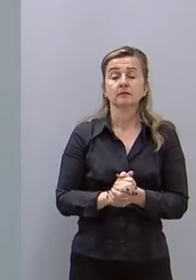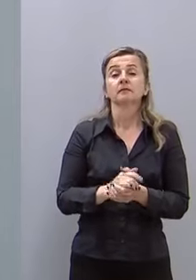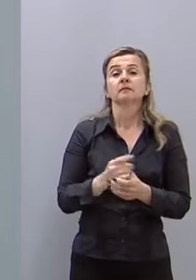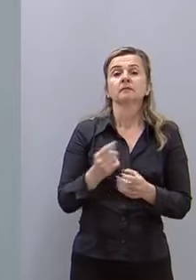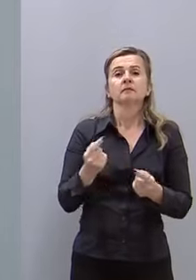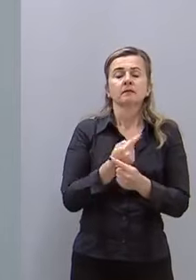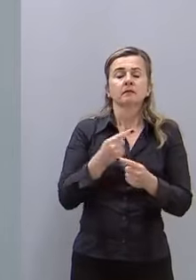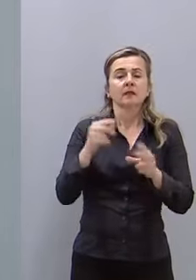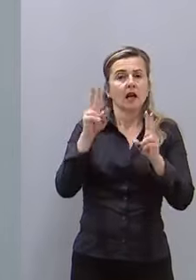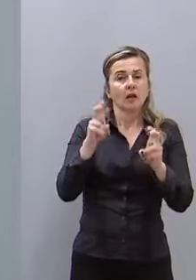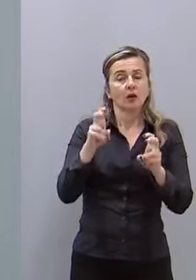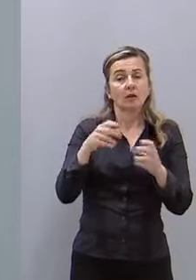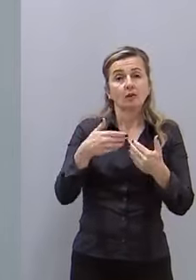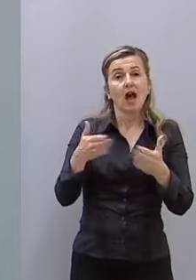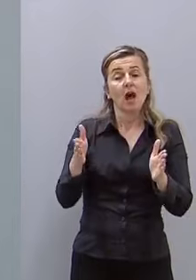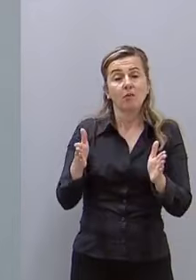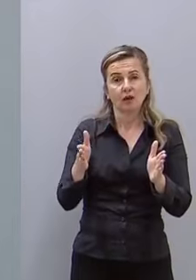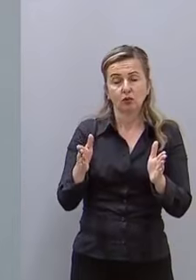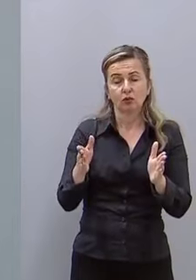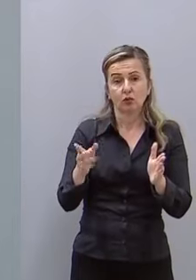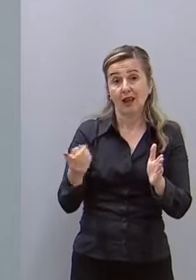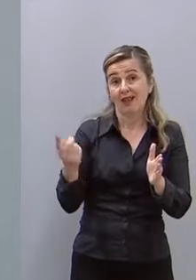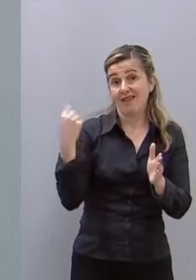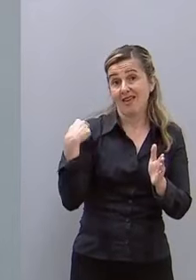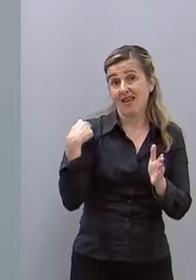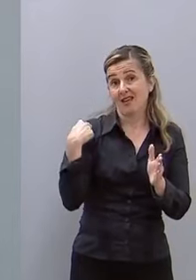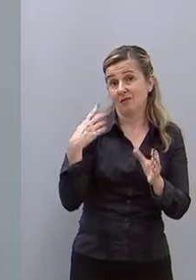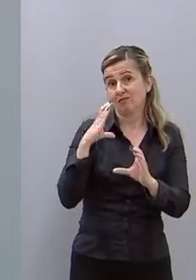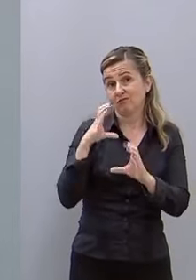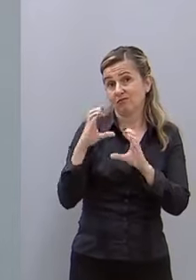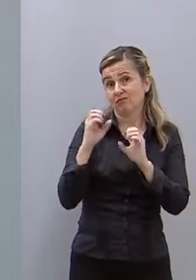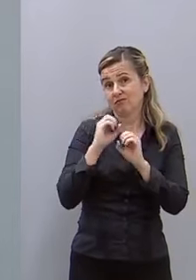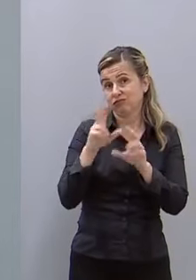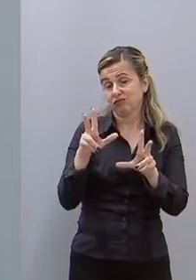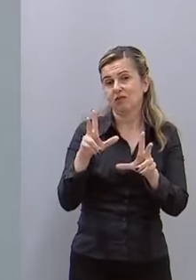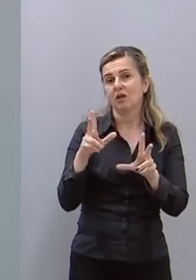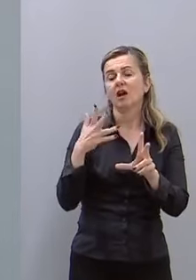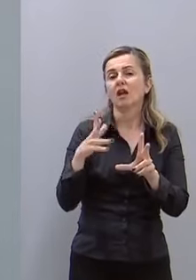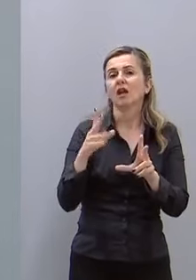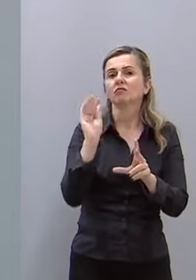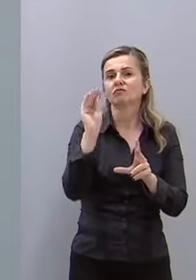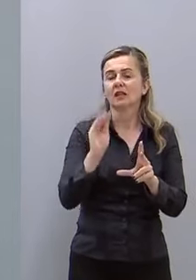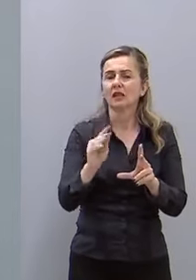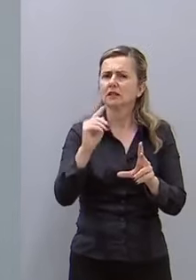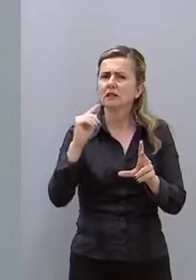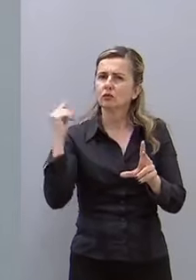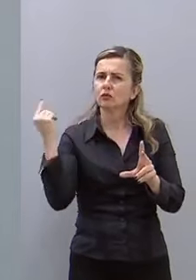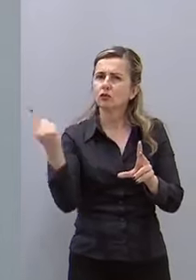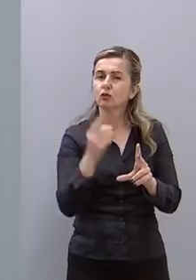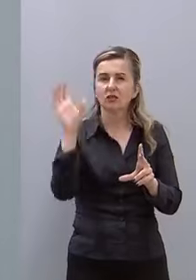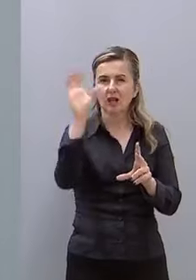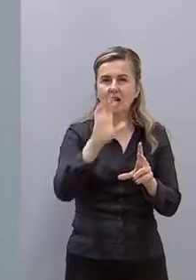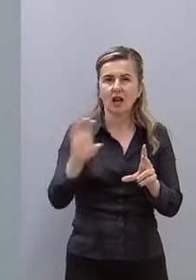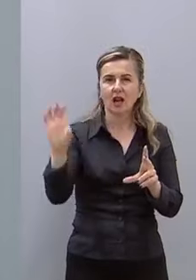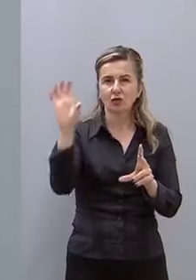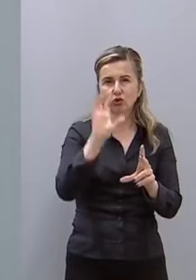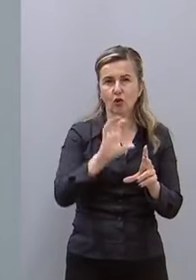nei giorni scorsi come o meglio ieri ho comunicato che c'è stata la richiesta di tutte le regioni